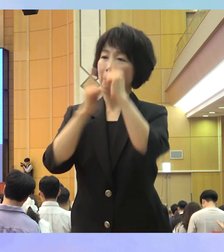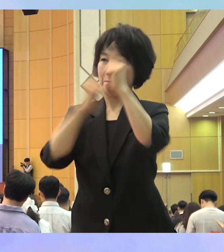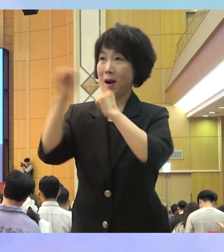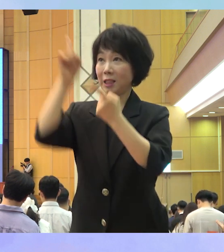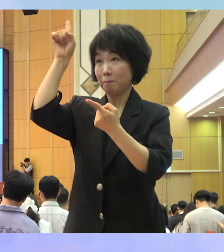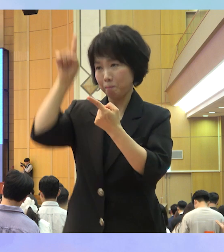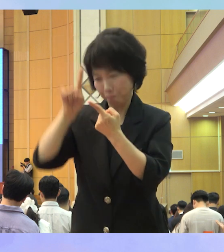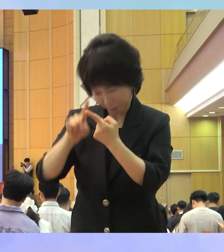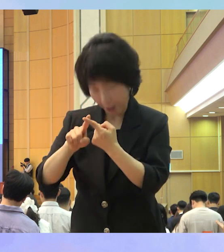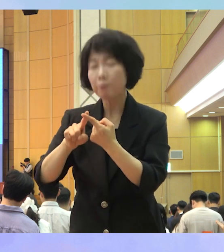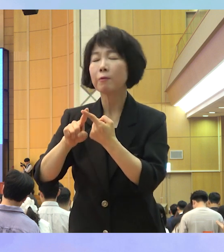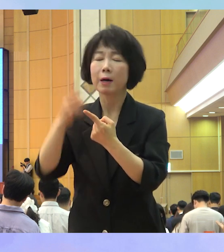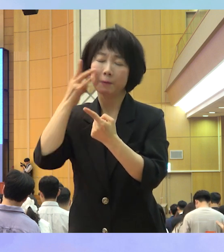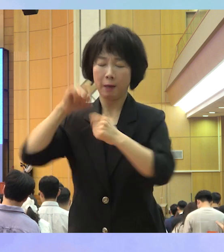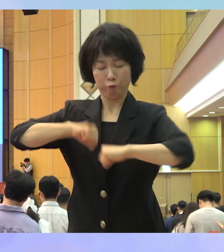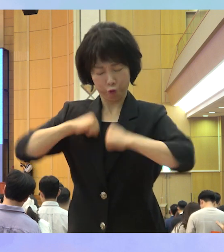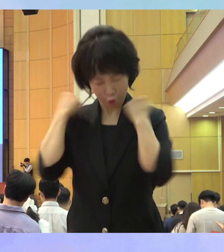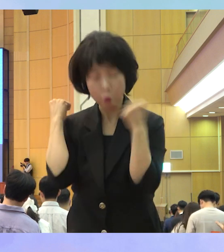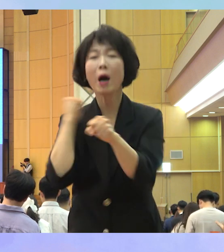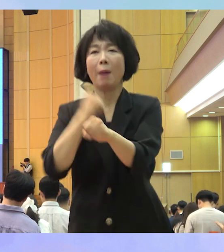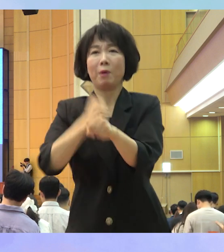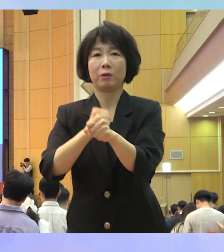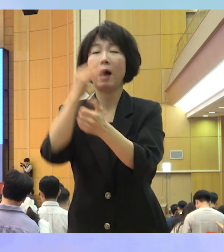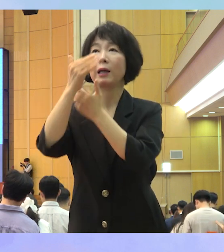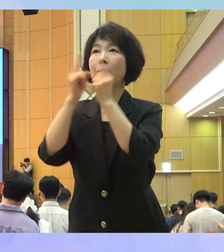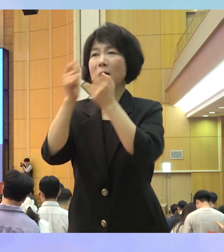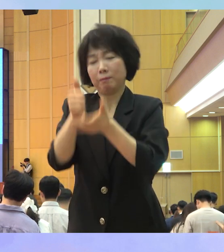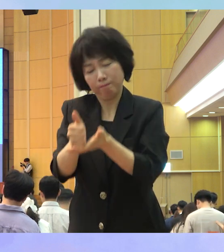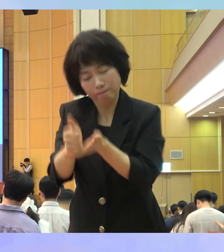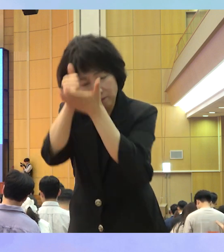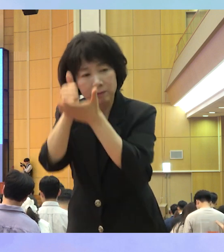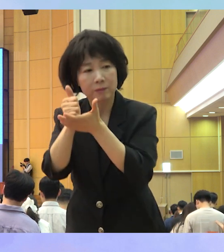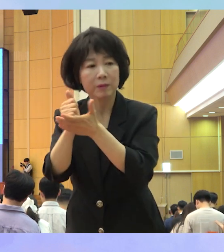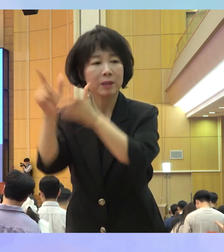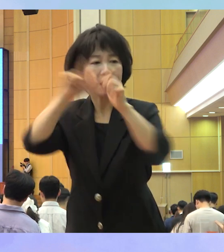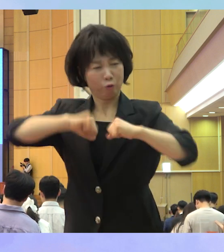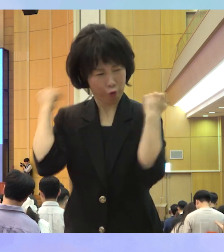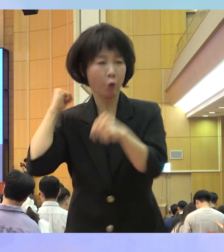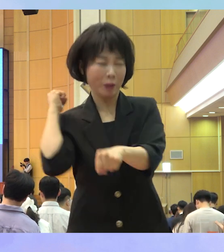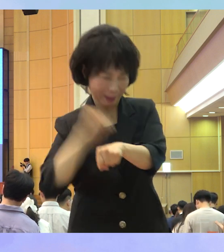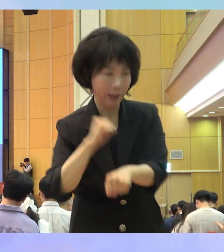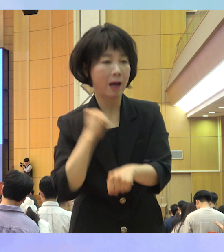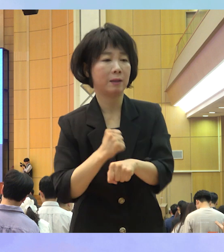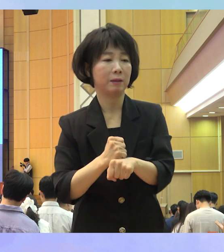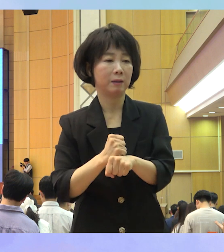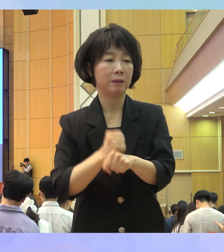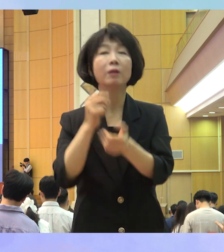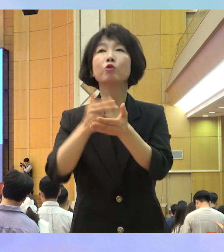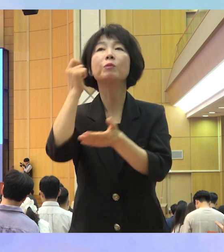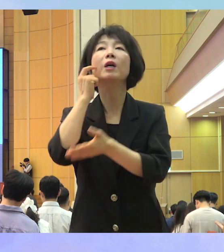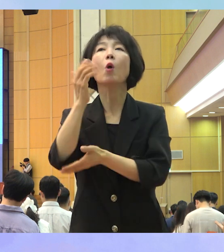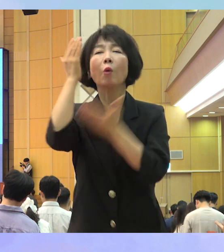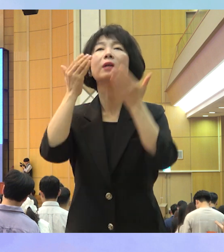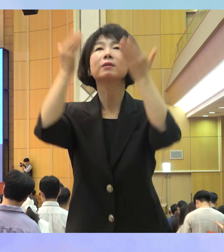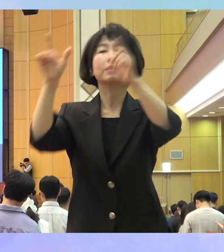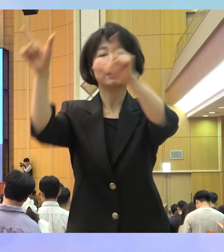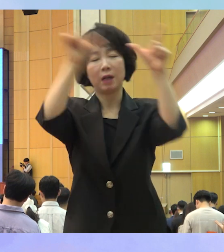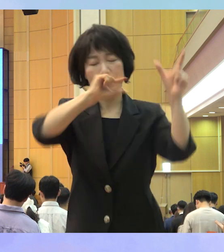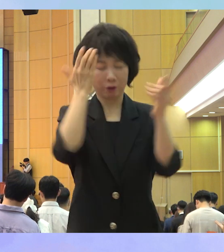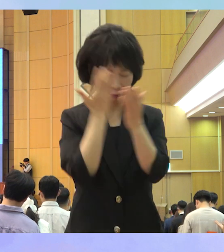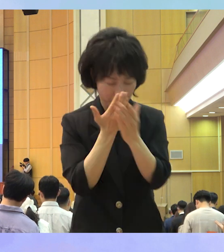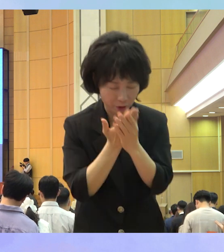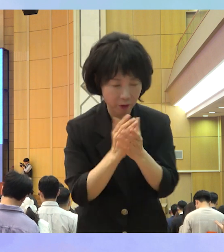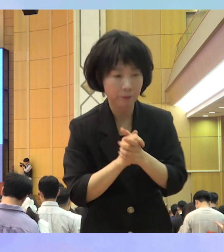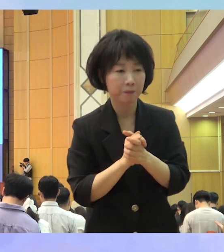말씀에 순종하면서 하나님 말씀대로 살아내는, 그래서 주님께 영광 돌리는 우리들 되게 하여